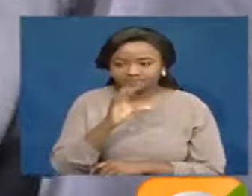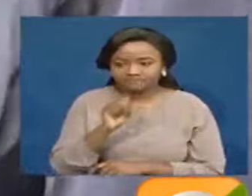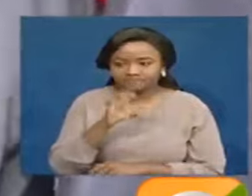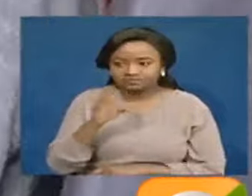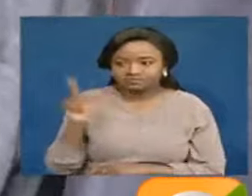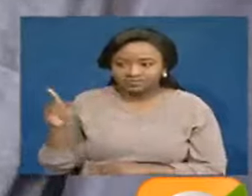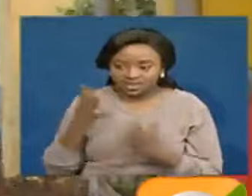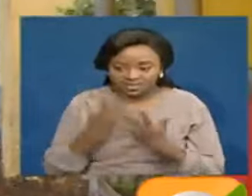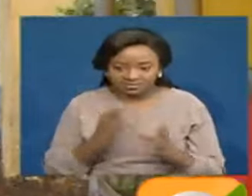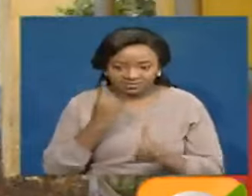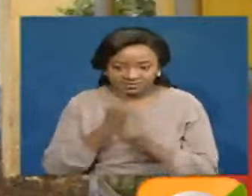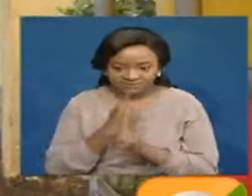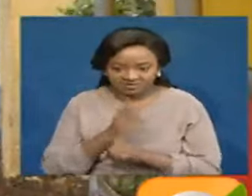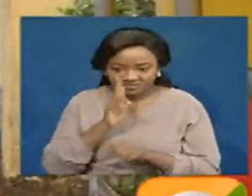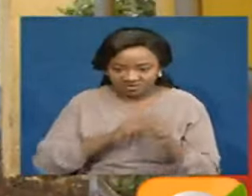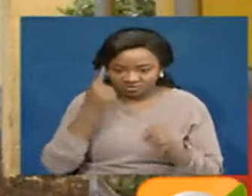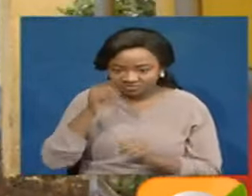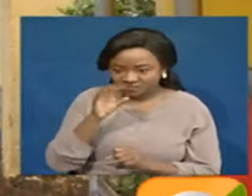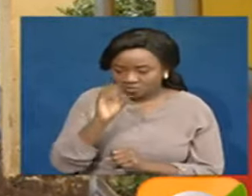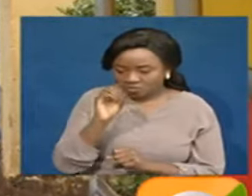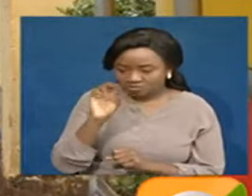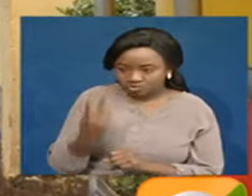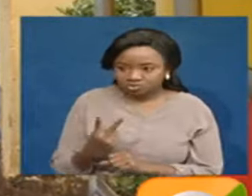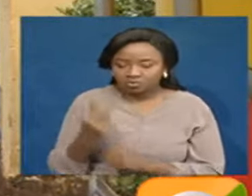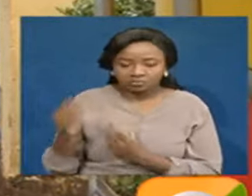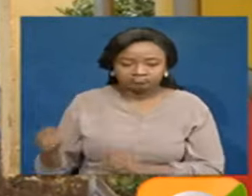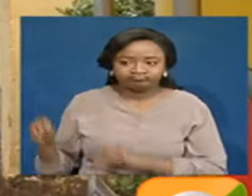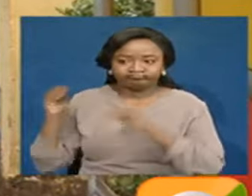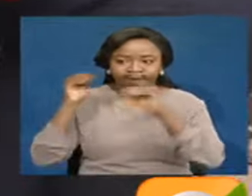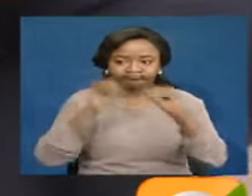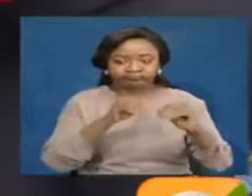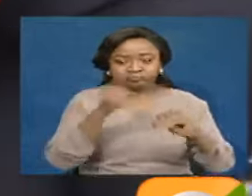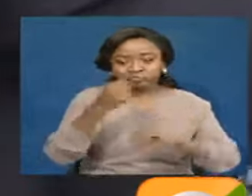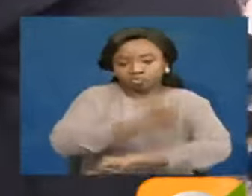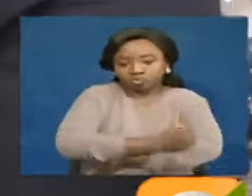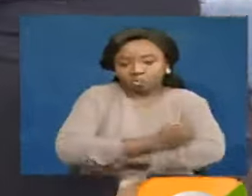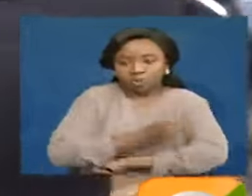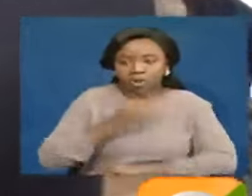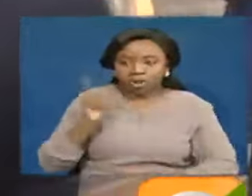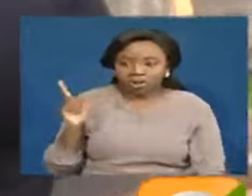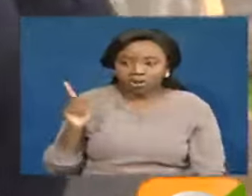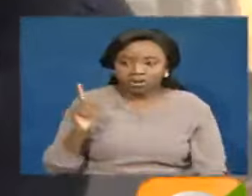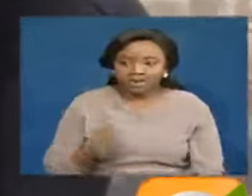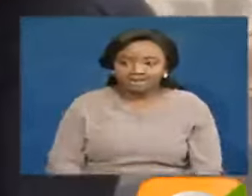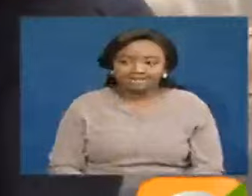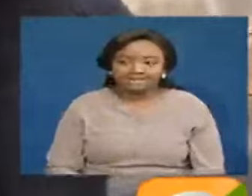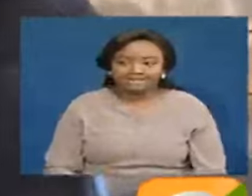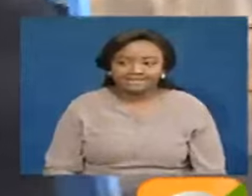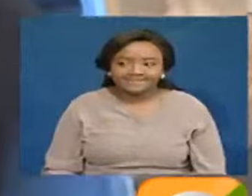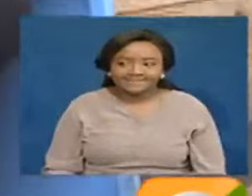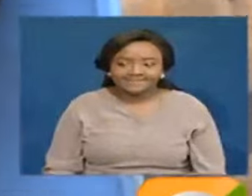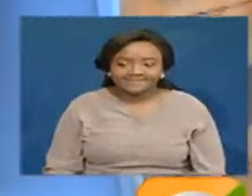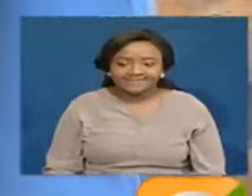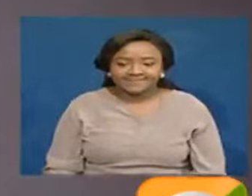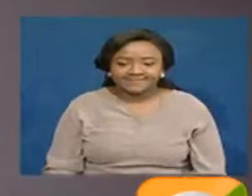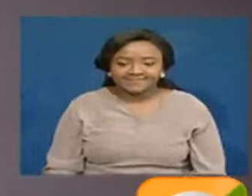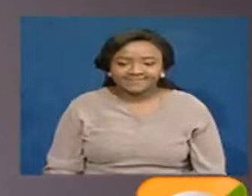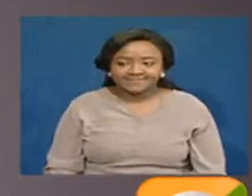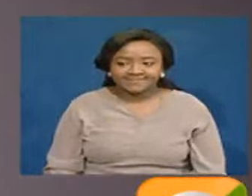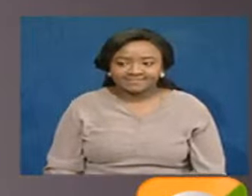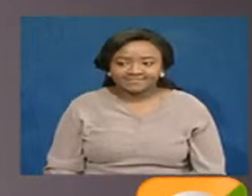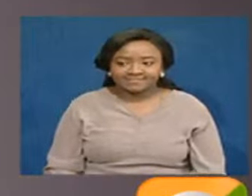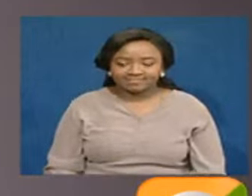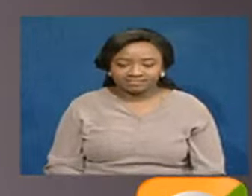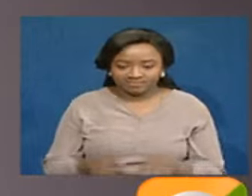vifaa vyake vya oksijeni kutoka nyumbani kwao eneo la Juja, kaunti ya Kiambu, hadi shuleni King David Junior na kupelekwa kwenye